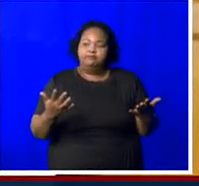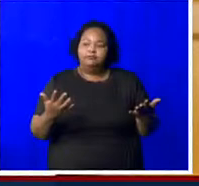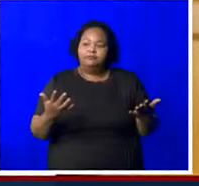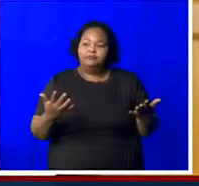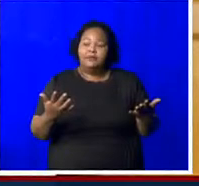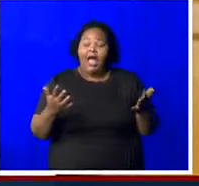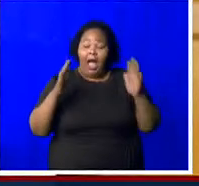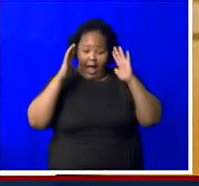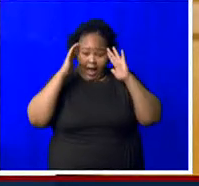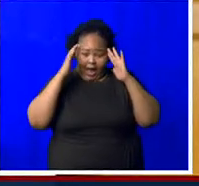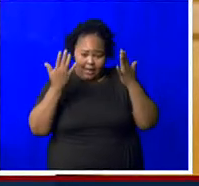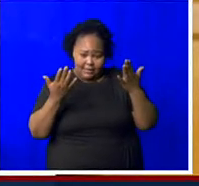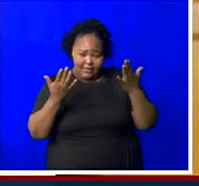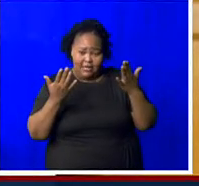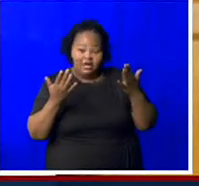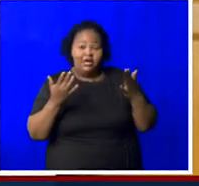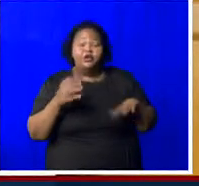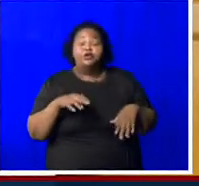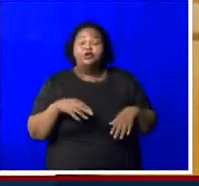Nayikhulumo.